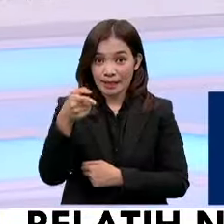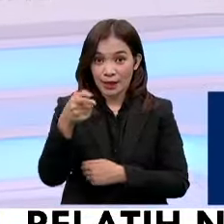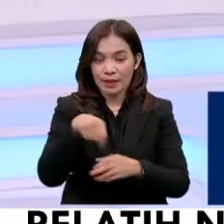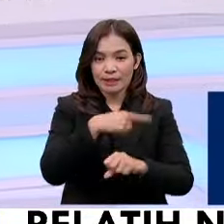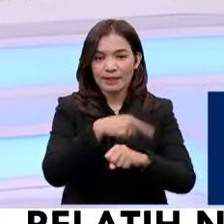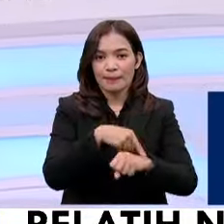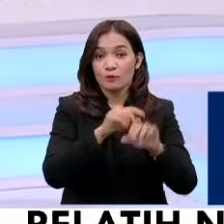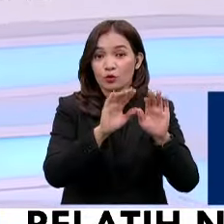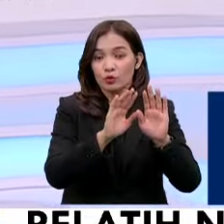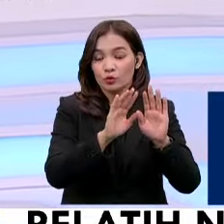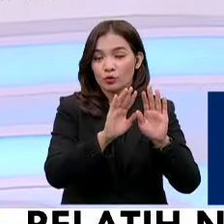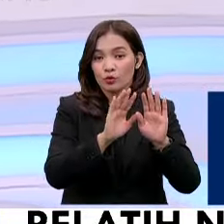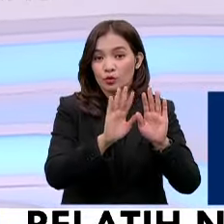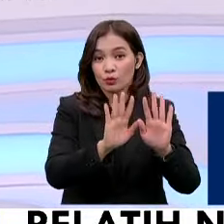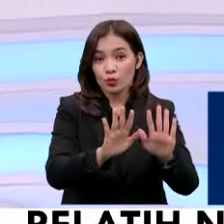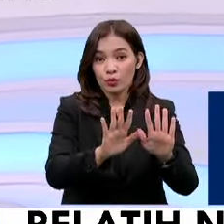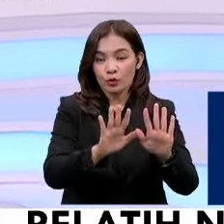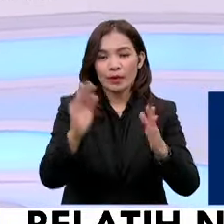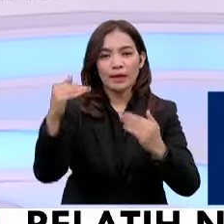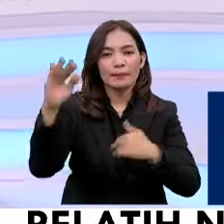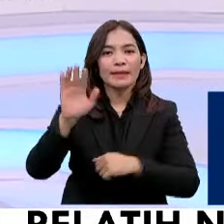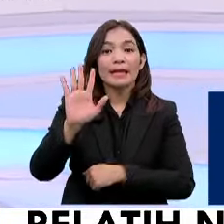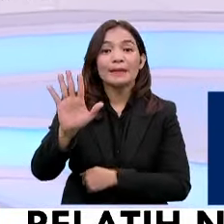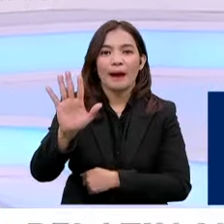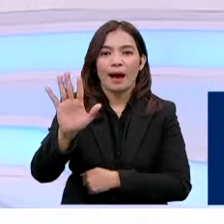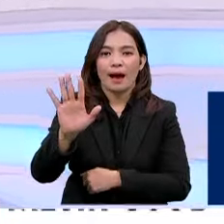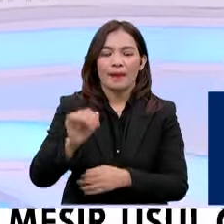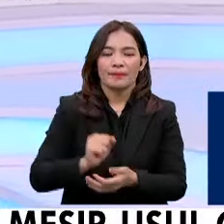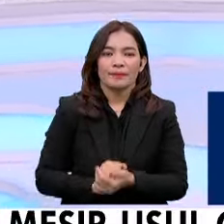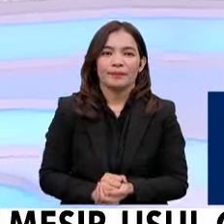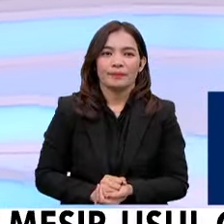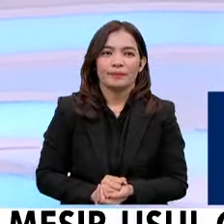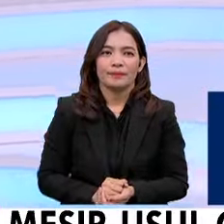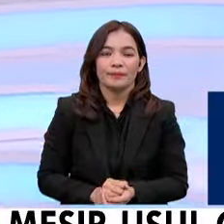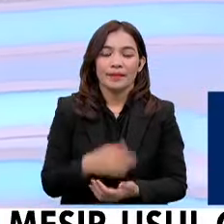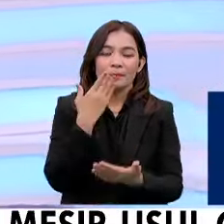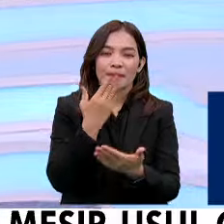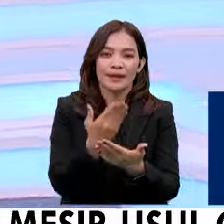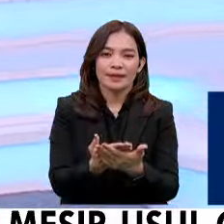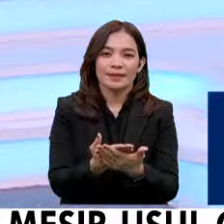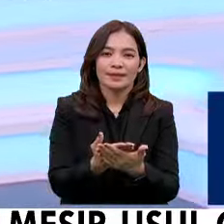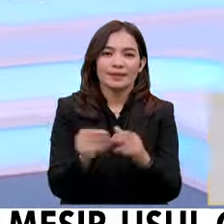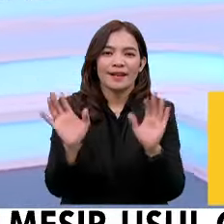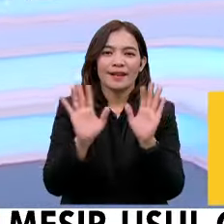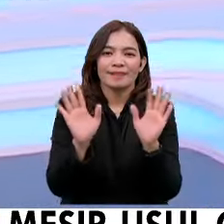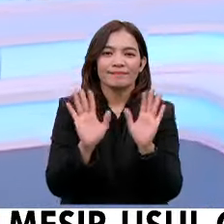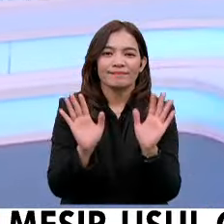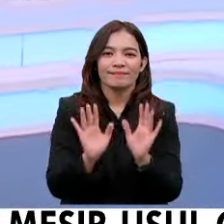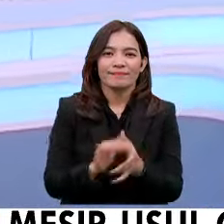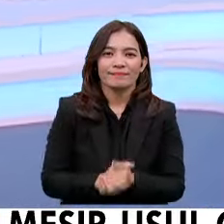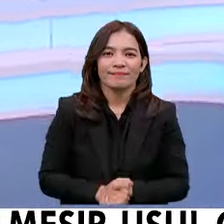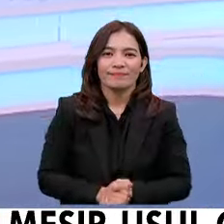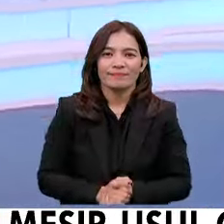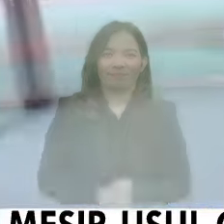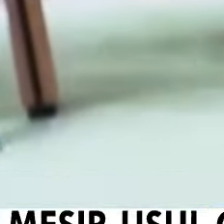Zona Bisnis besok pada pukul 10.05 waktu Indonesia Barat. Terima kasih dan sampai jumpa.